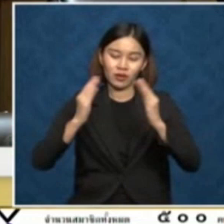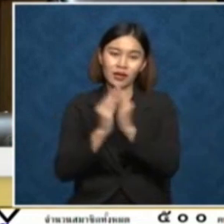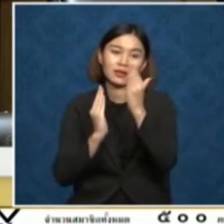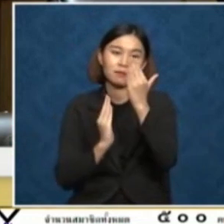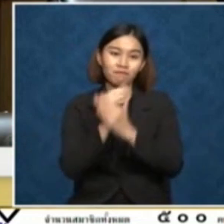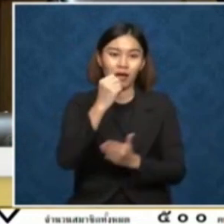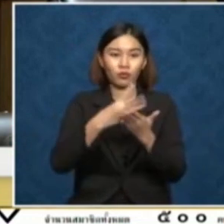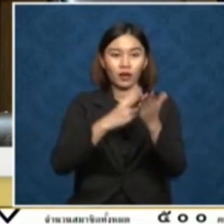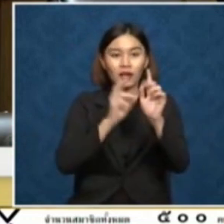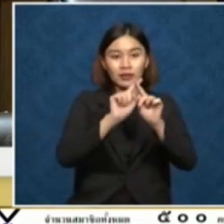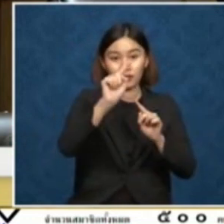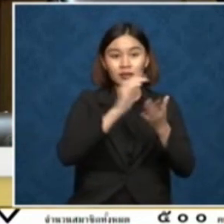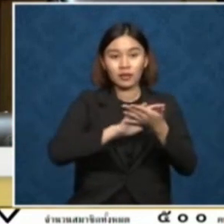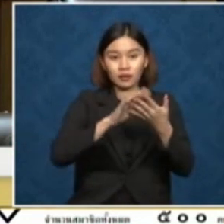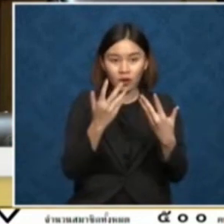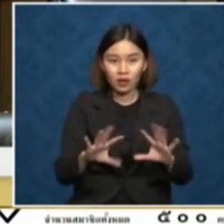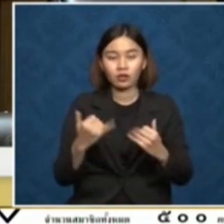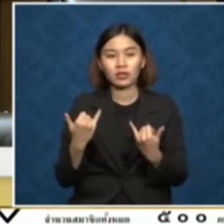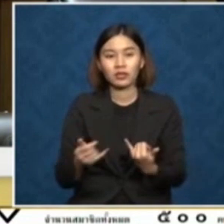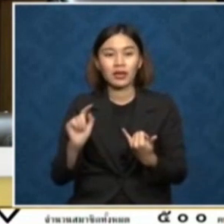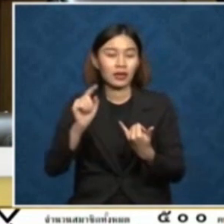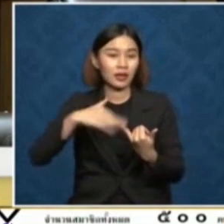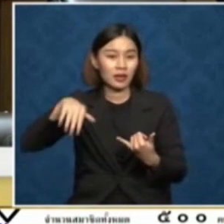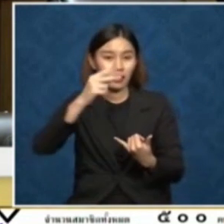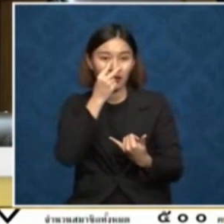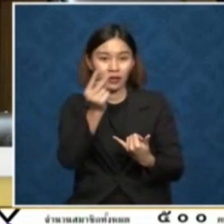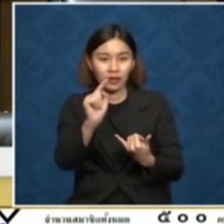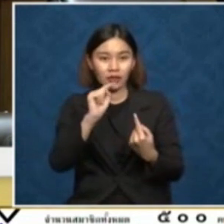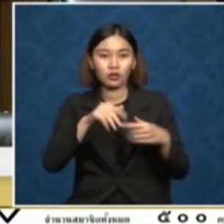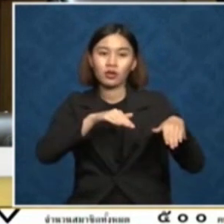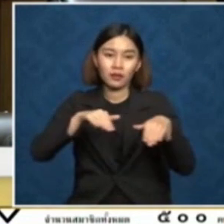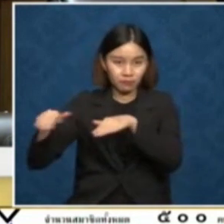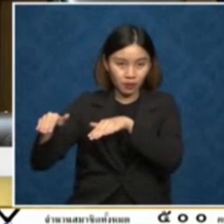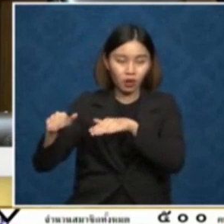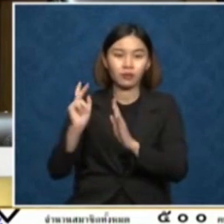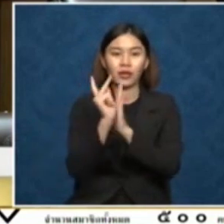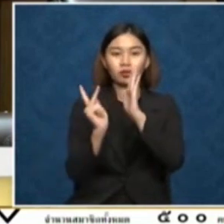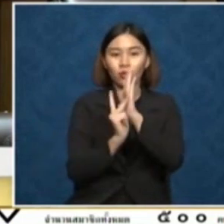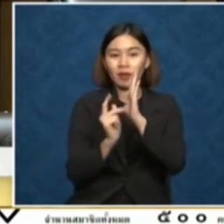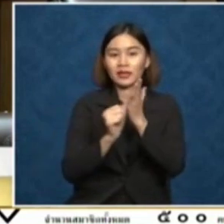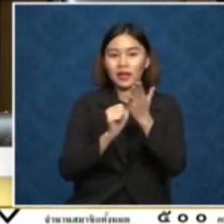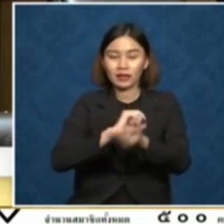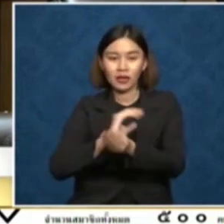ไทยนั้นได้รับการปรับตัวแล้วหรือว่าในสภาชุดนี้ค่ะพรบสมรสเท่าเทียมที่เพื่อนๆสสหลาย